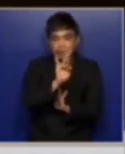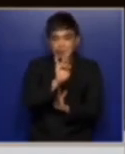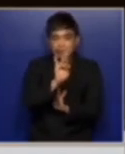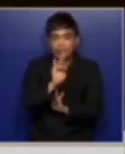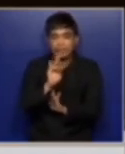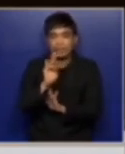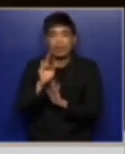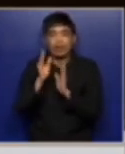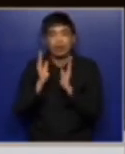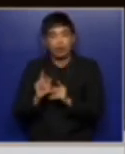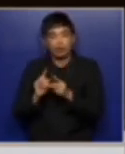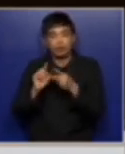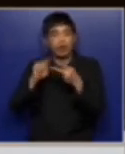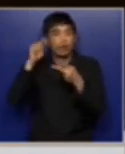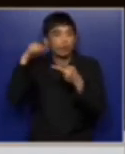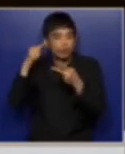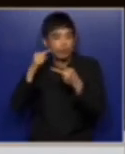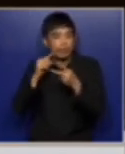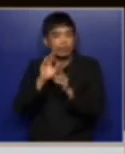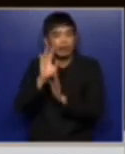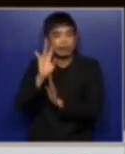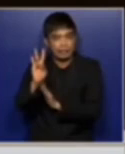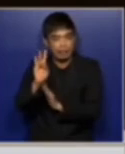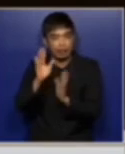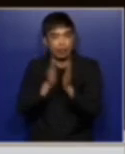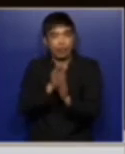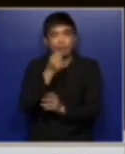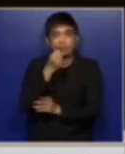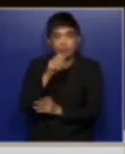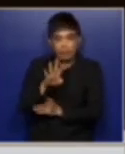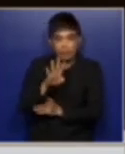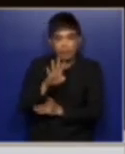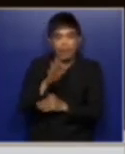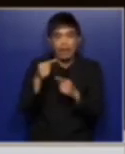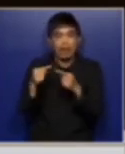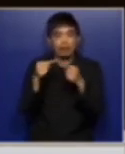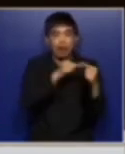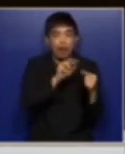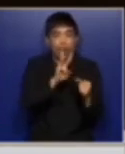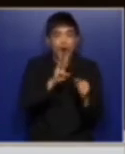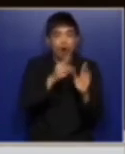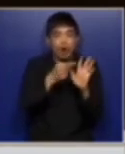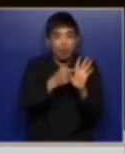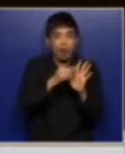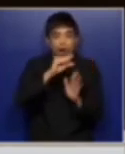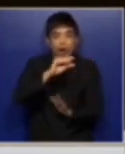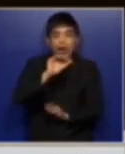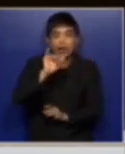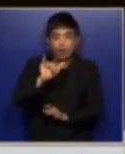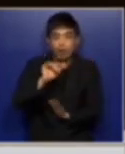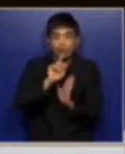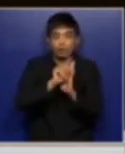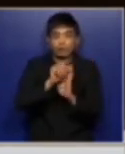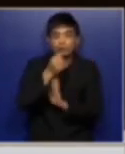14นาทีหลังนั้นก็จะเป็นคุณวาโยอัศวรุ่งเรืองขอไว้15นาทีนะครับเชิญคุณยงยุทธครับ